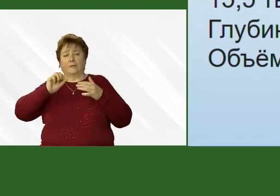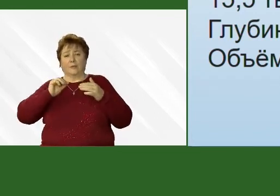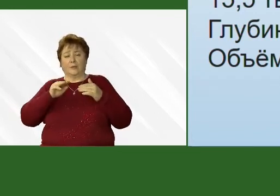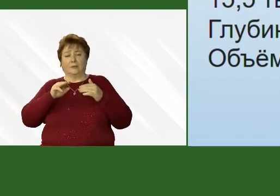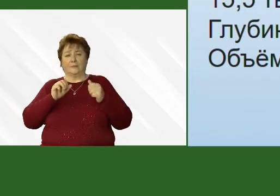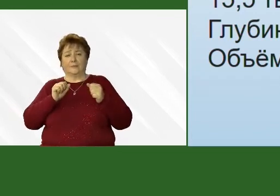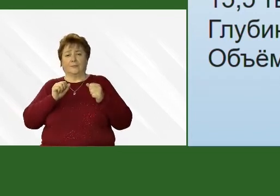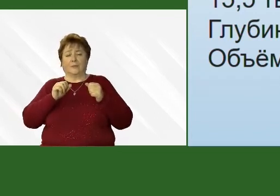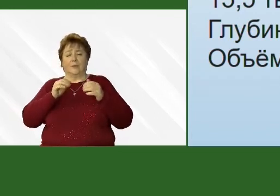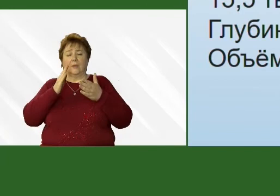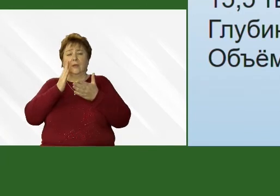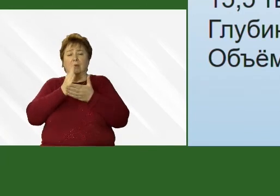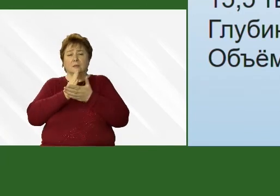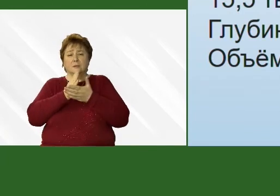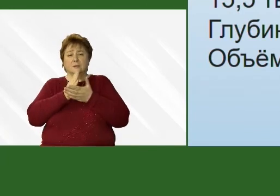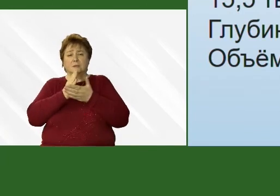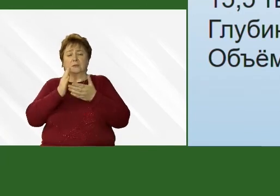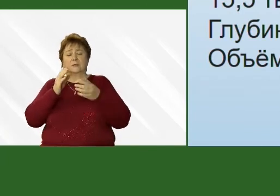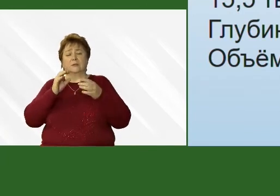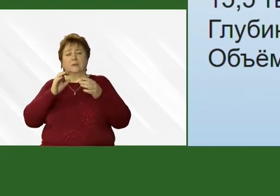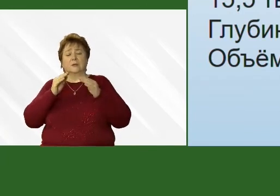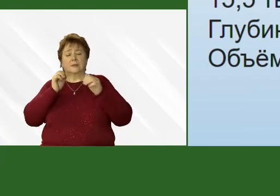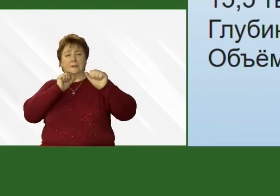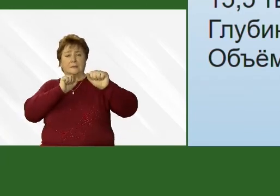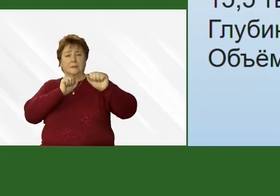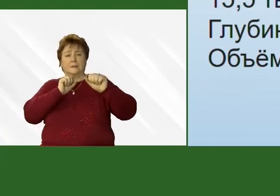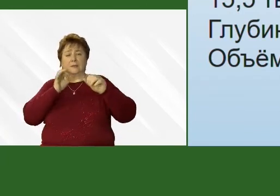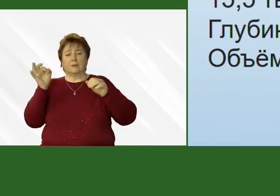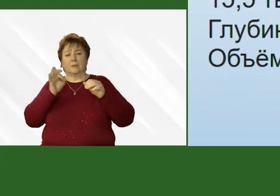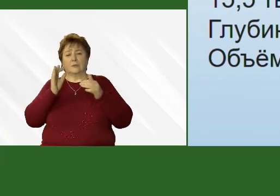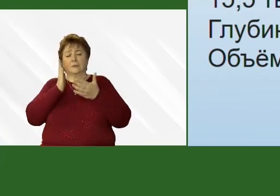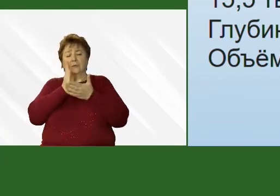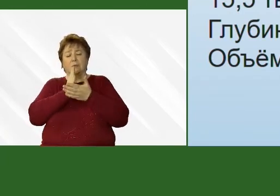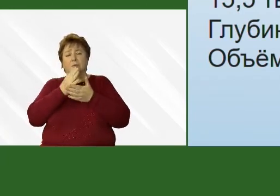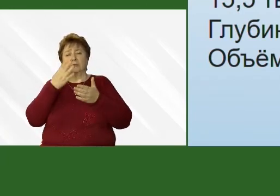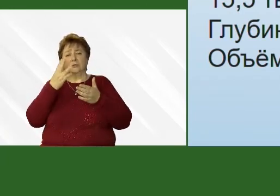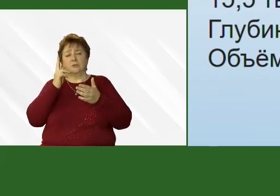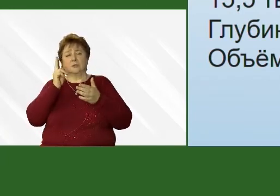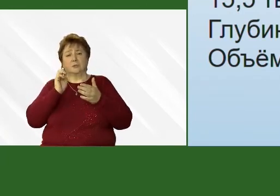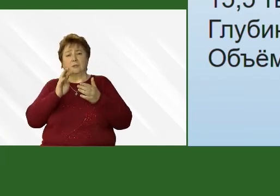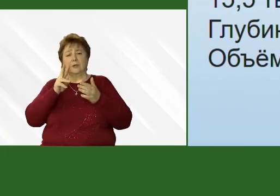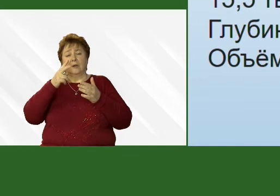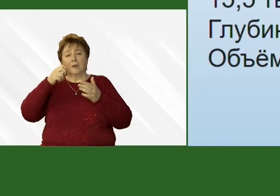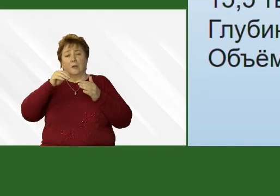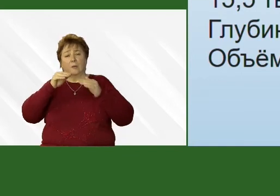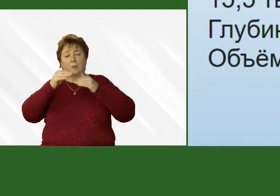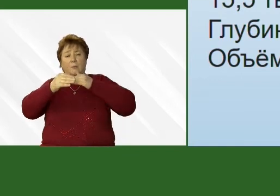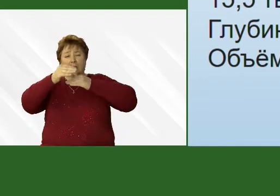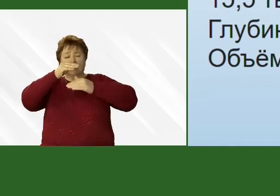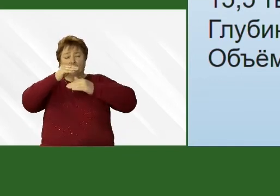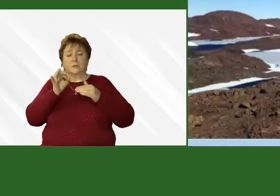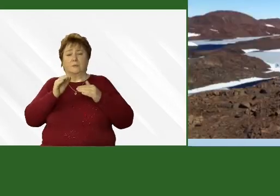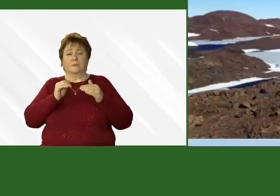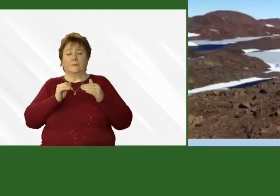лет. Естественным изолятором озера служил и служит 4-километровый ледяной панцирь над